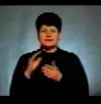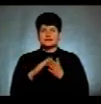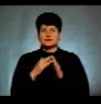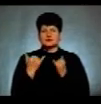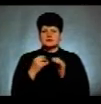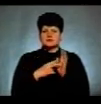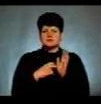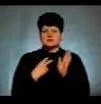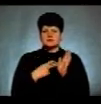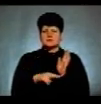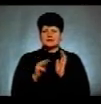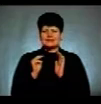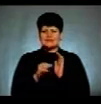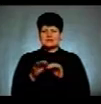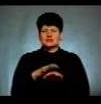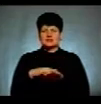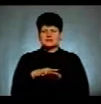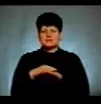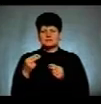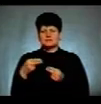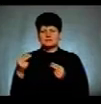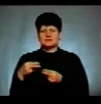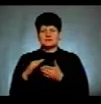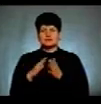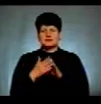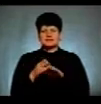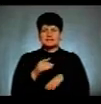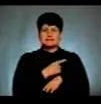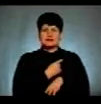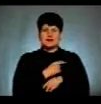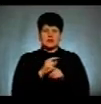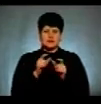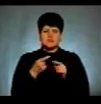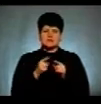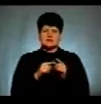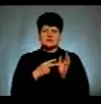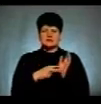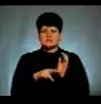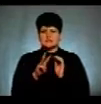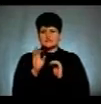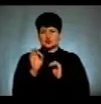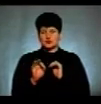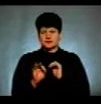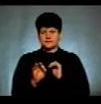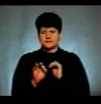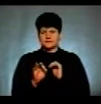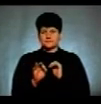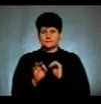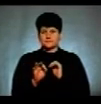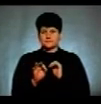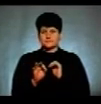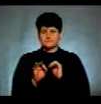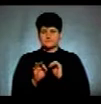понад 770 тисяч населення області уклало декларації з лікарями. Це 73%. 73%?